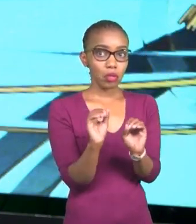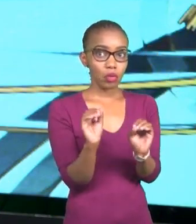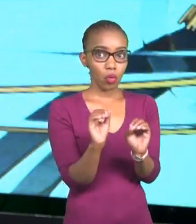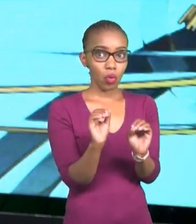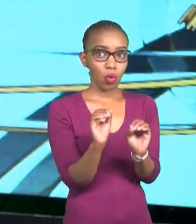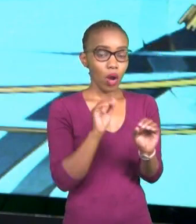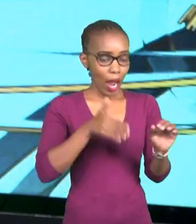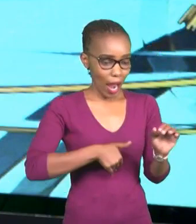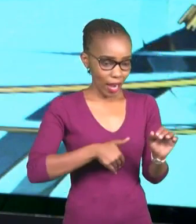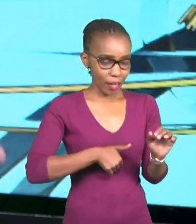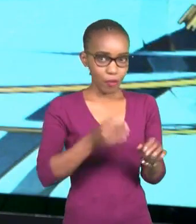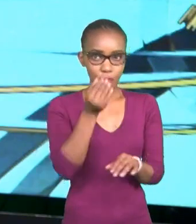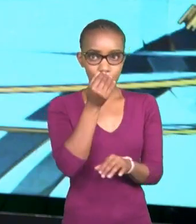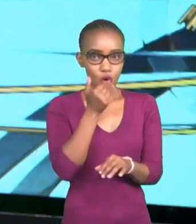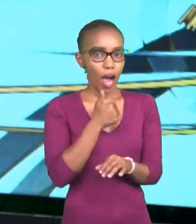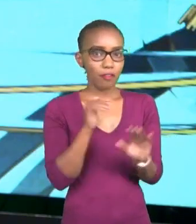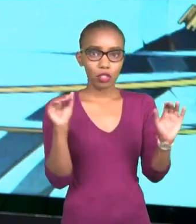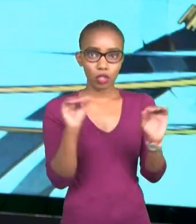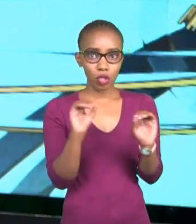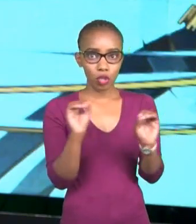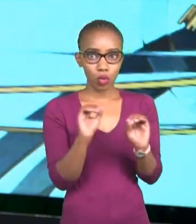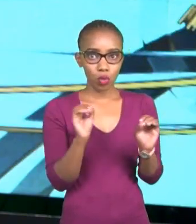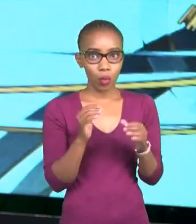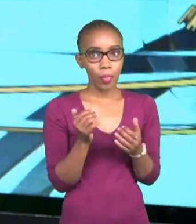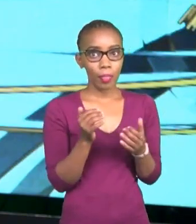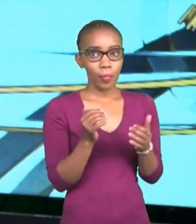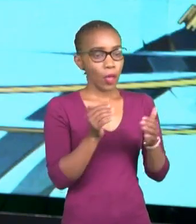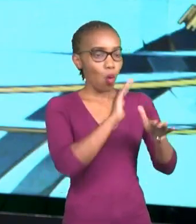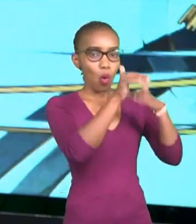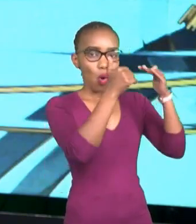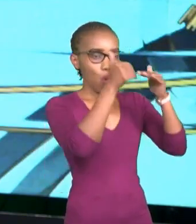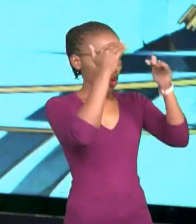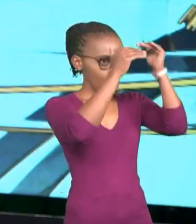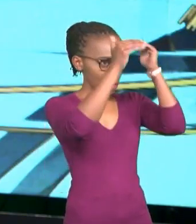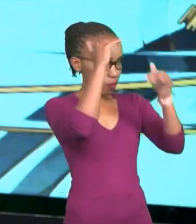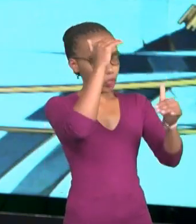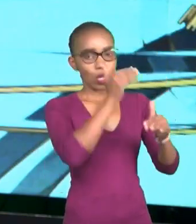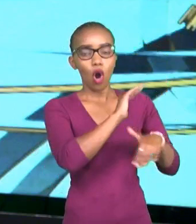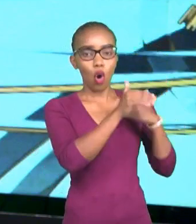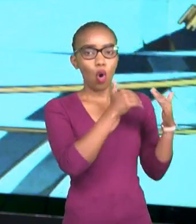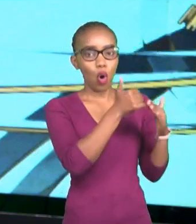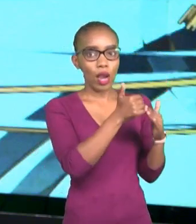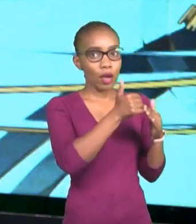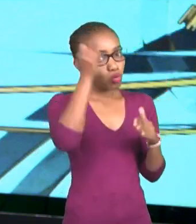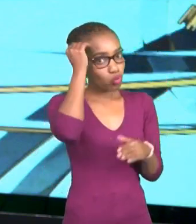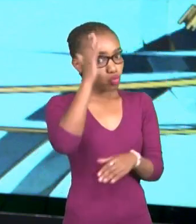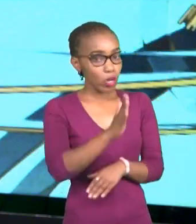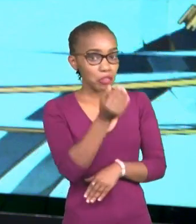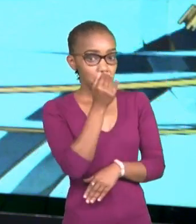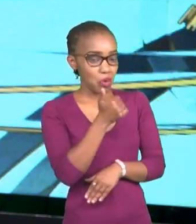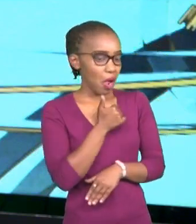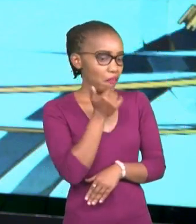janga la njaa, ama ningetaka kusema hanga. Ni vyuo vikuu almost vyote ambavyo wanafunzi hawana